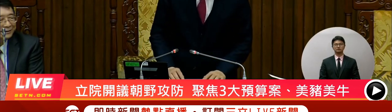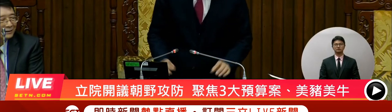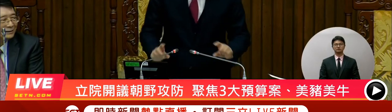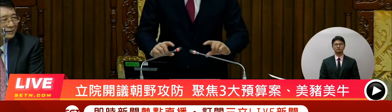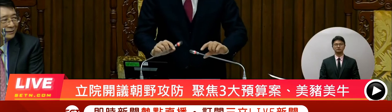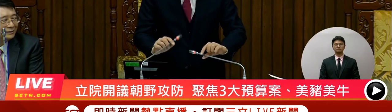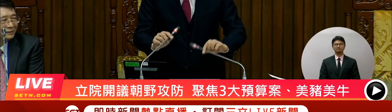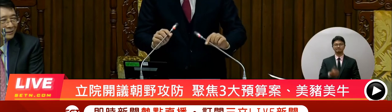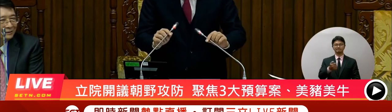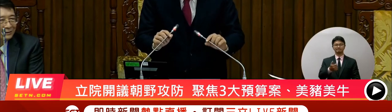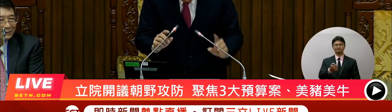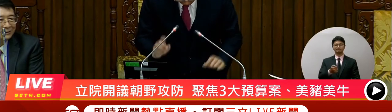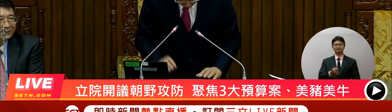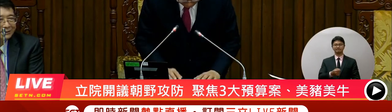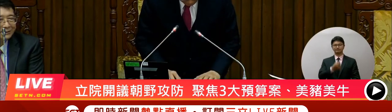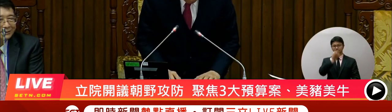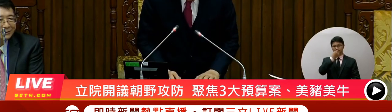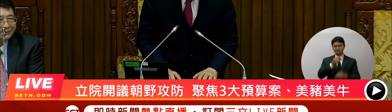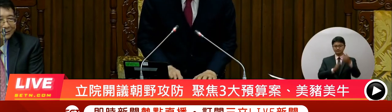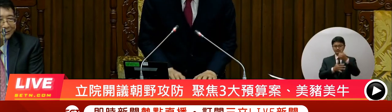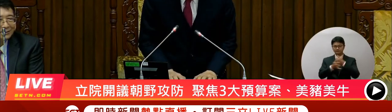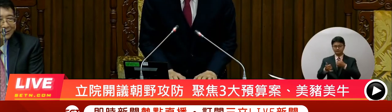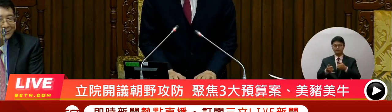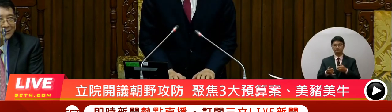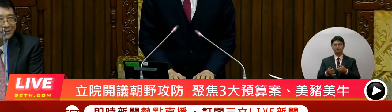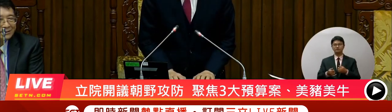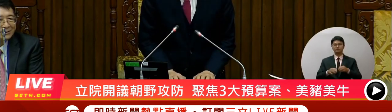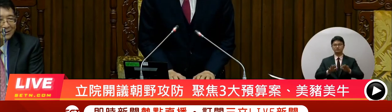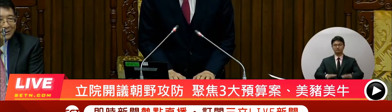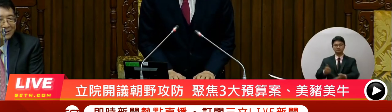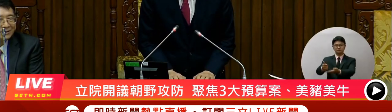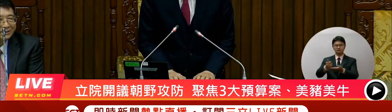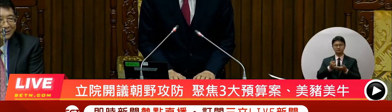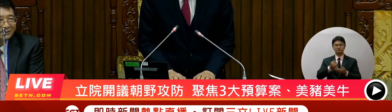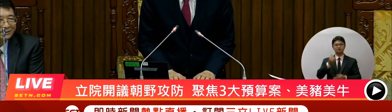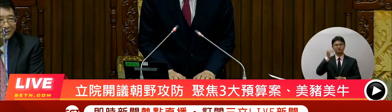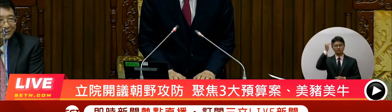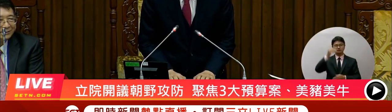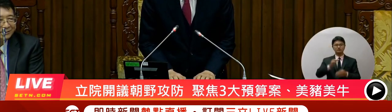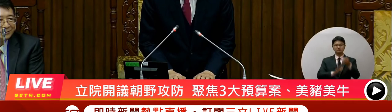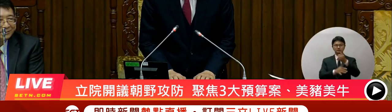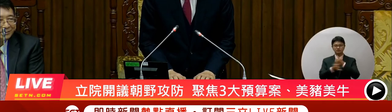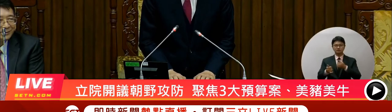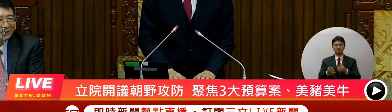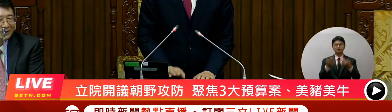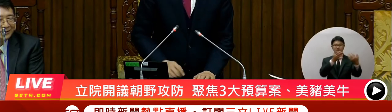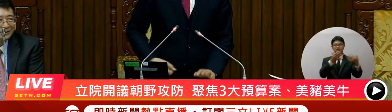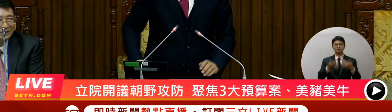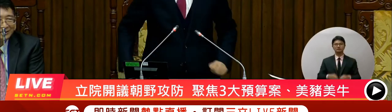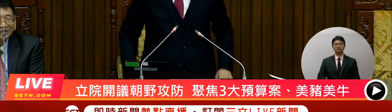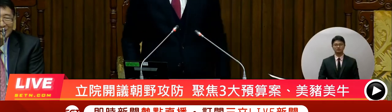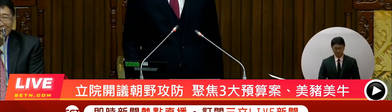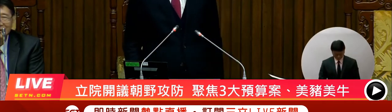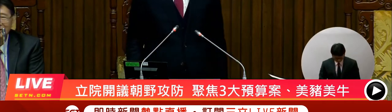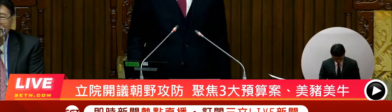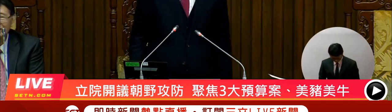好，谢谢蒋委员，继续请高委员加以咨询。